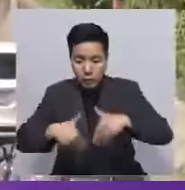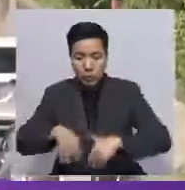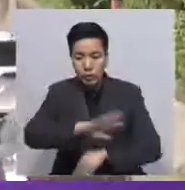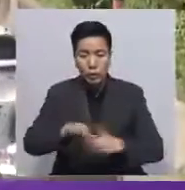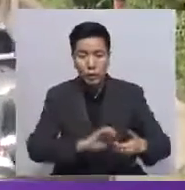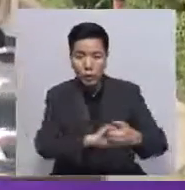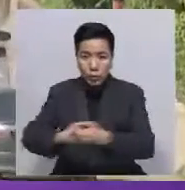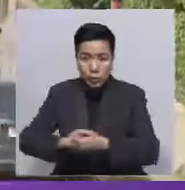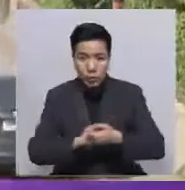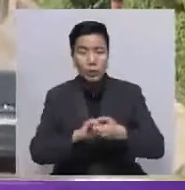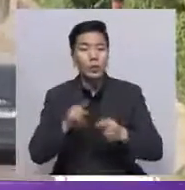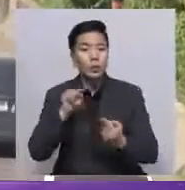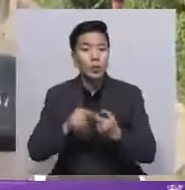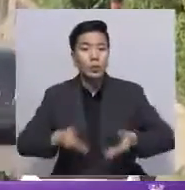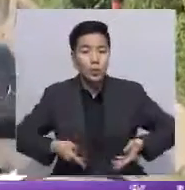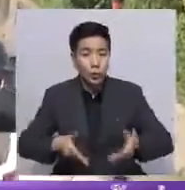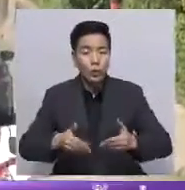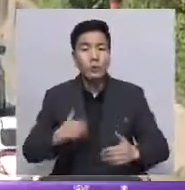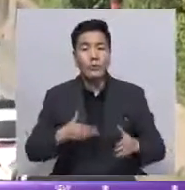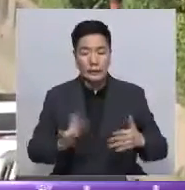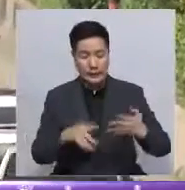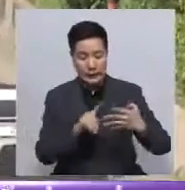จารณานะครับมีการจัดตั้งเป็นสถาบันวิชาการด้าน